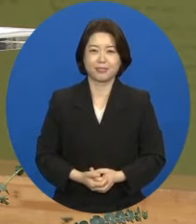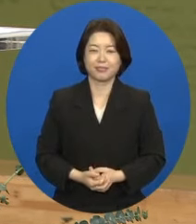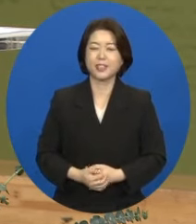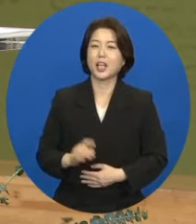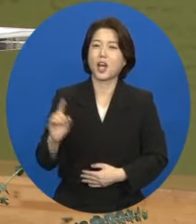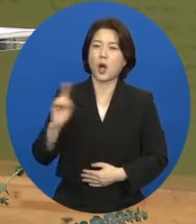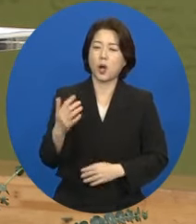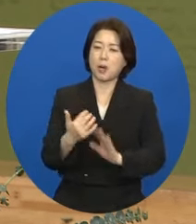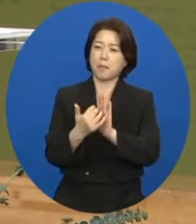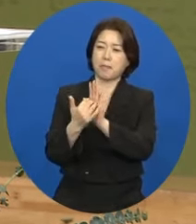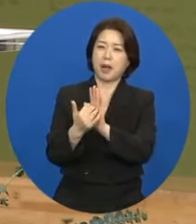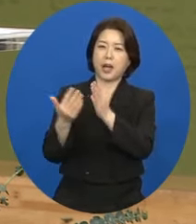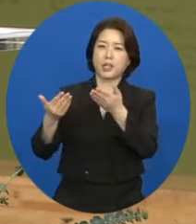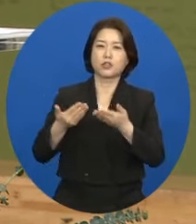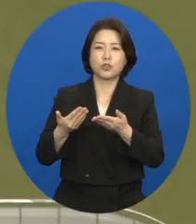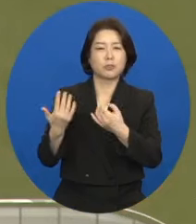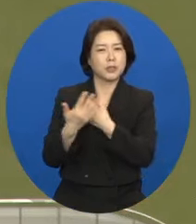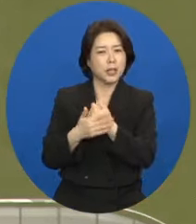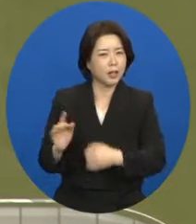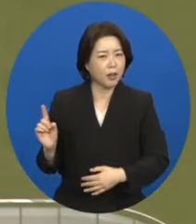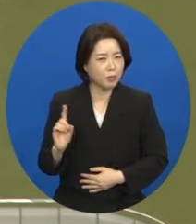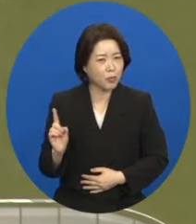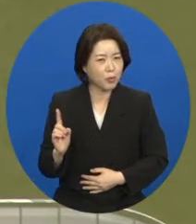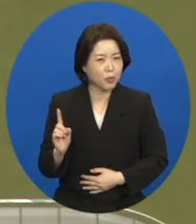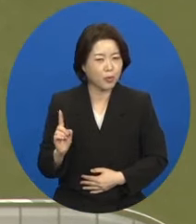어떤 막아주심이 있었을까요?